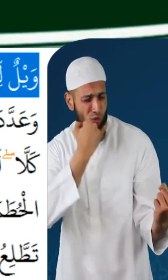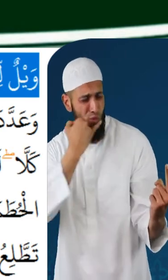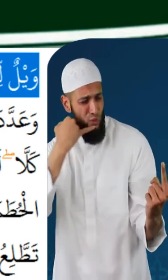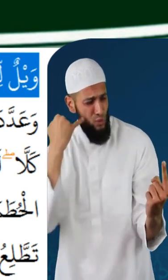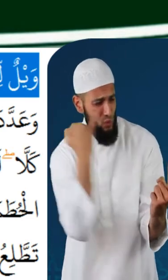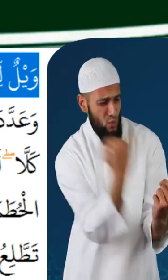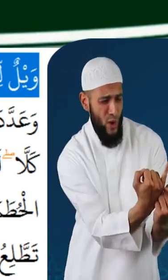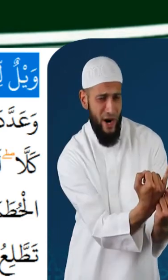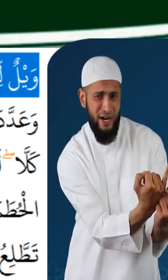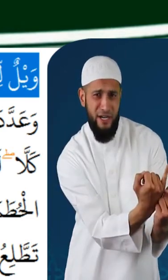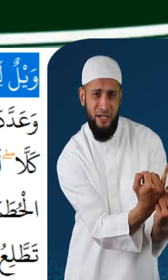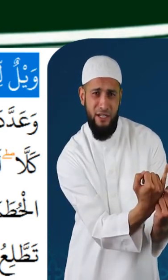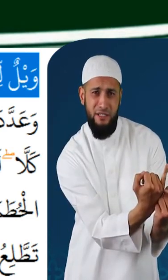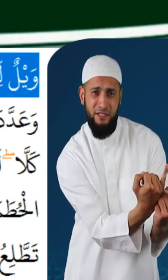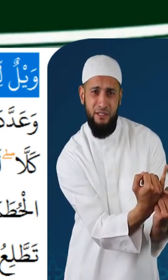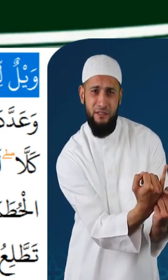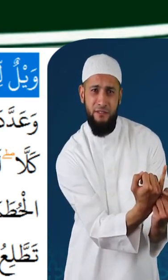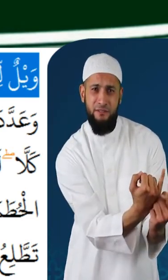في